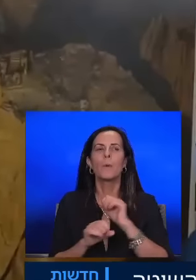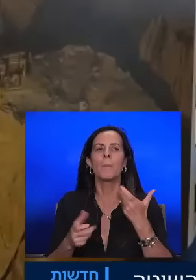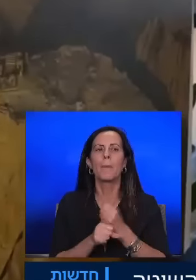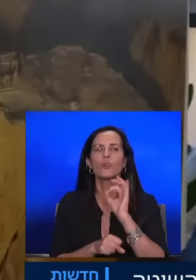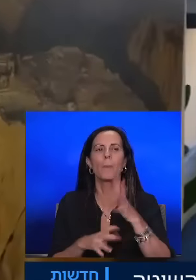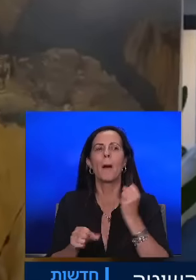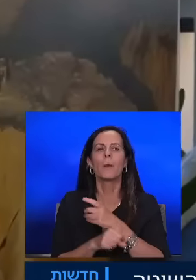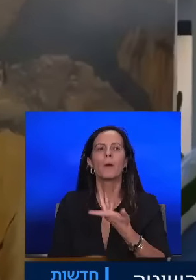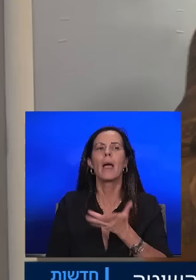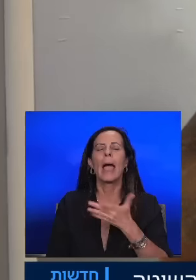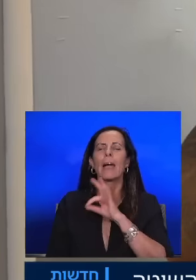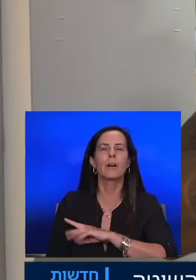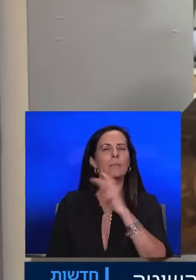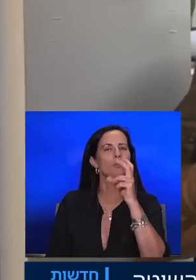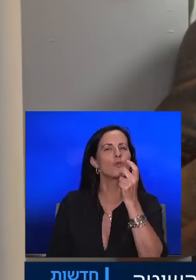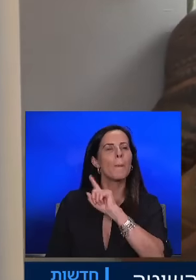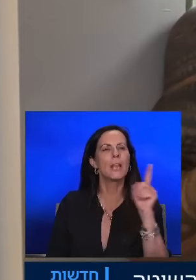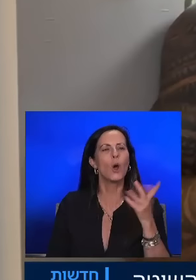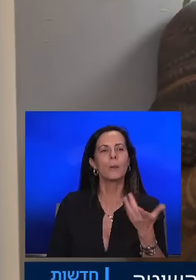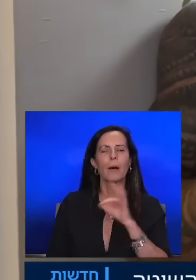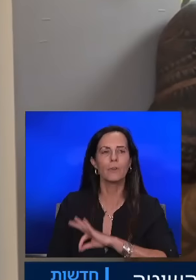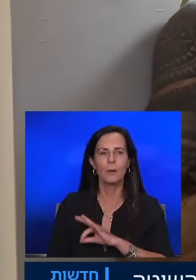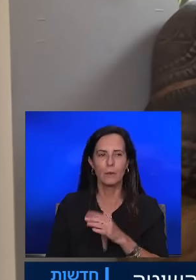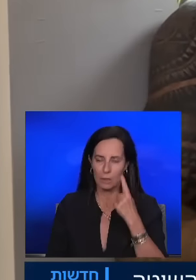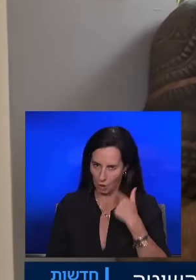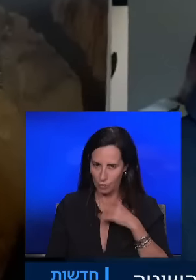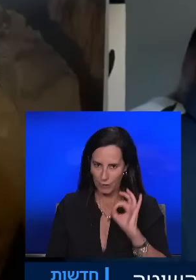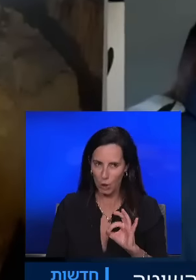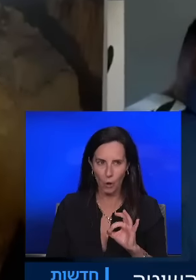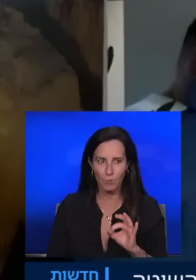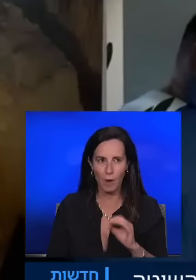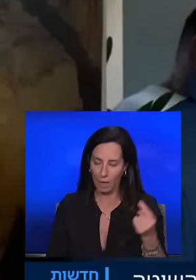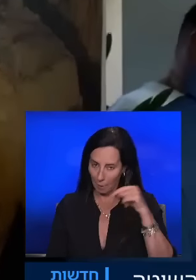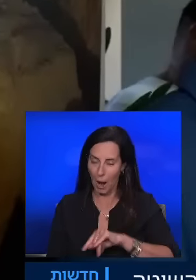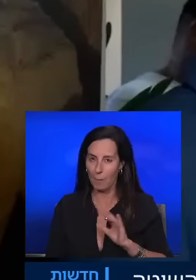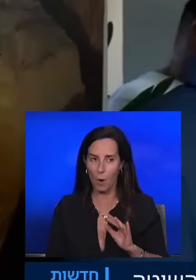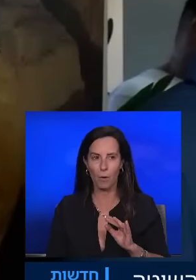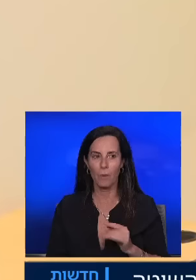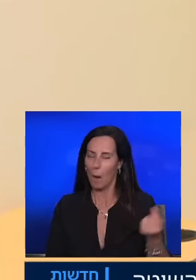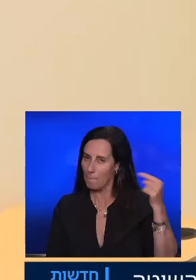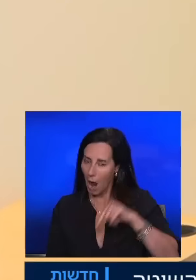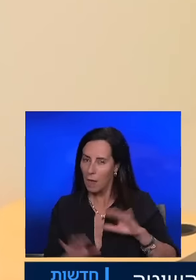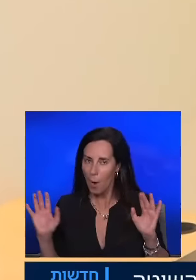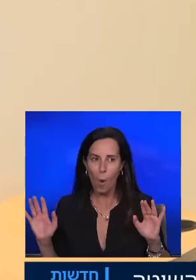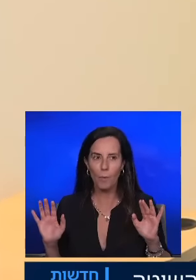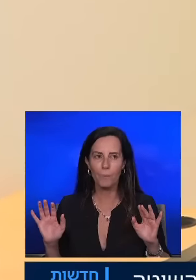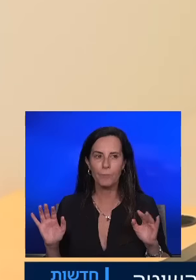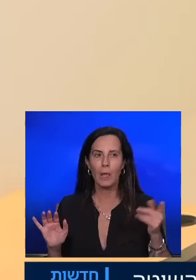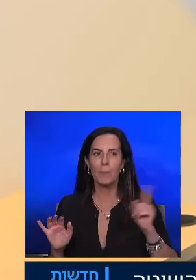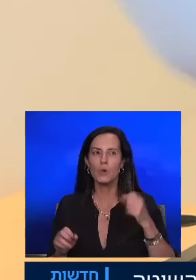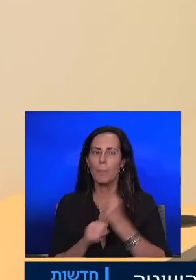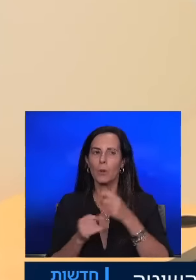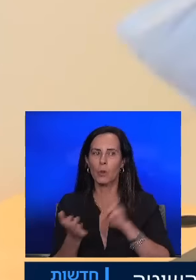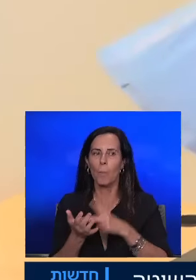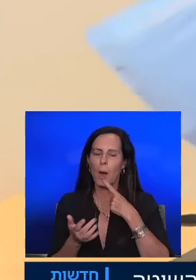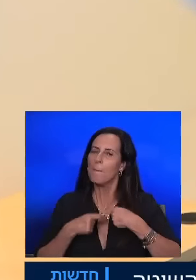20-30 מיליון שקל? אני רוצה להבין. תקשיב עכשיו טוב. אתה בא לפה, נכנס לפה ככה. אתה יודע, מי שיש לו פעילות לגיטימית, אומר